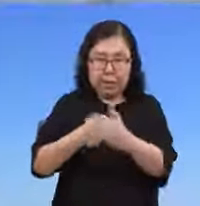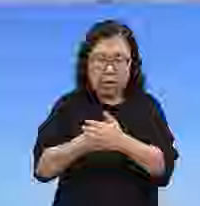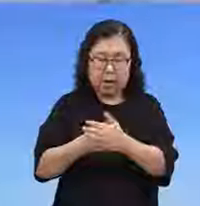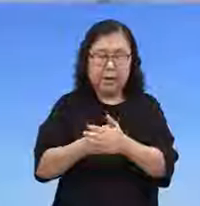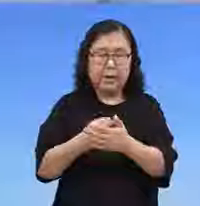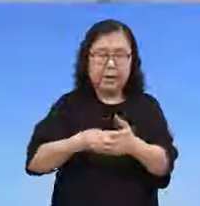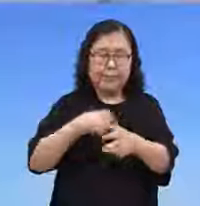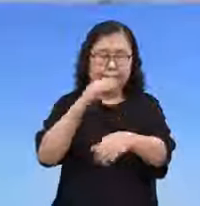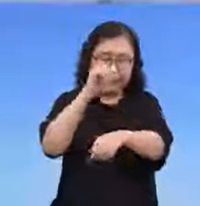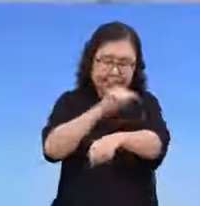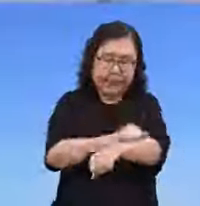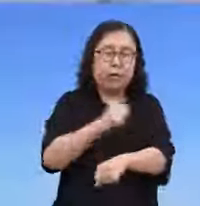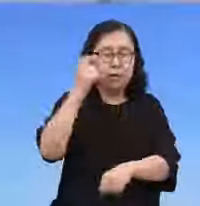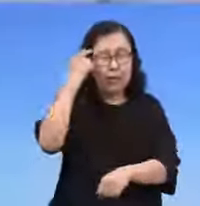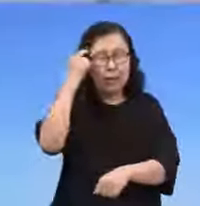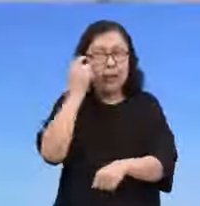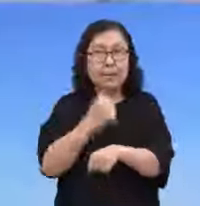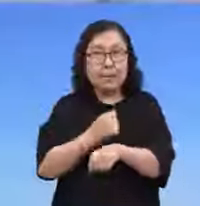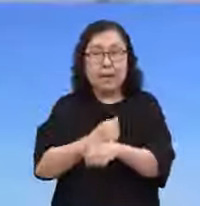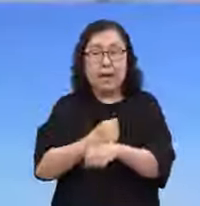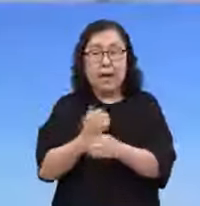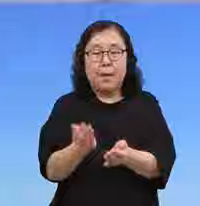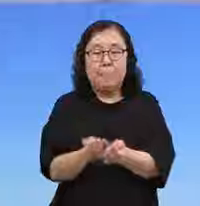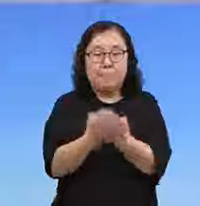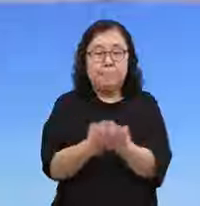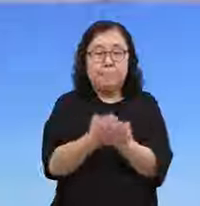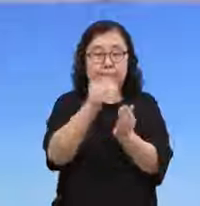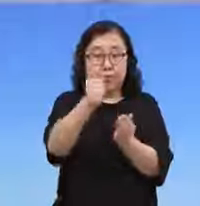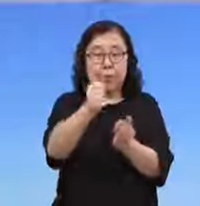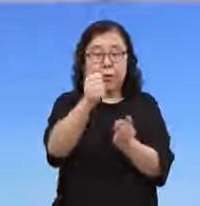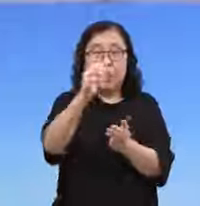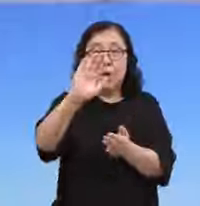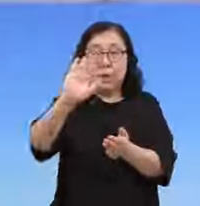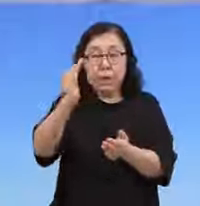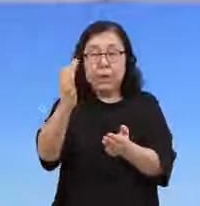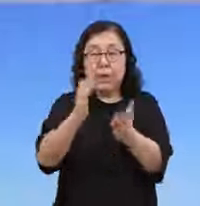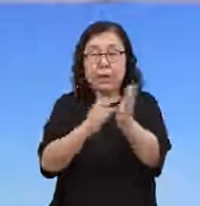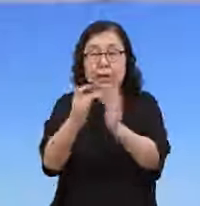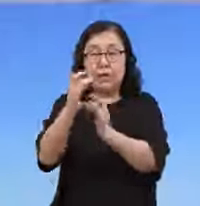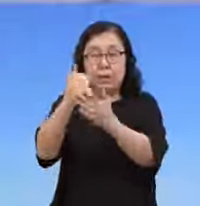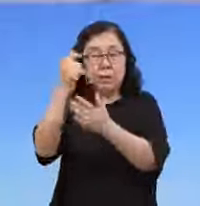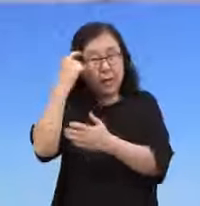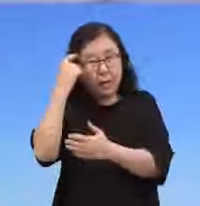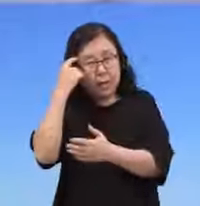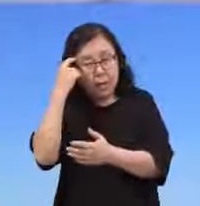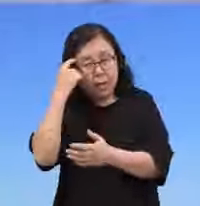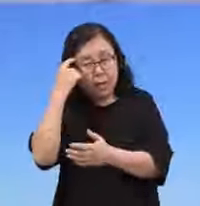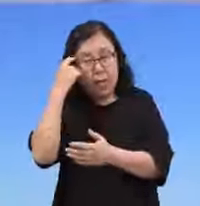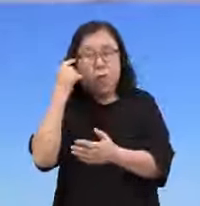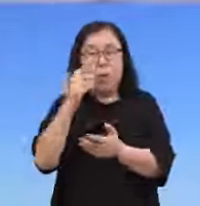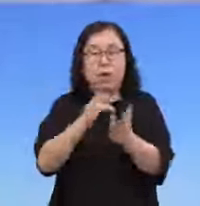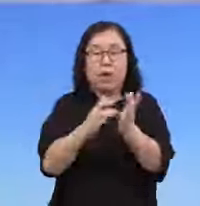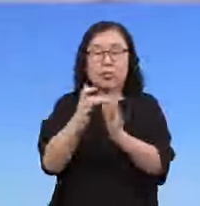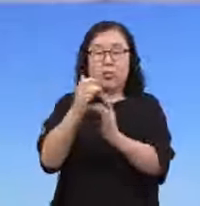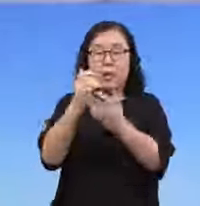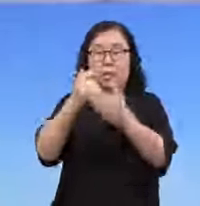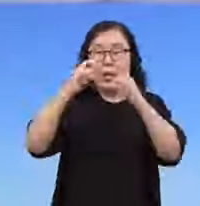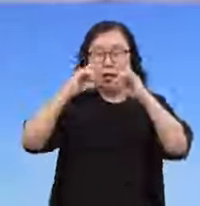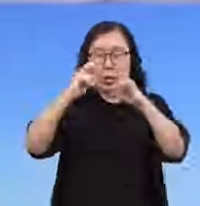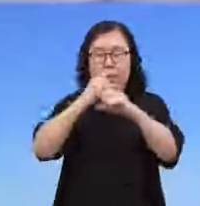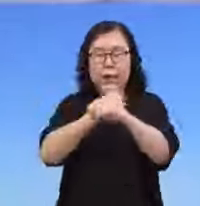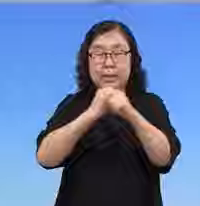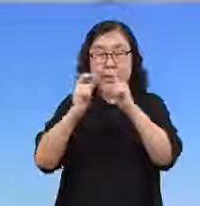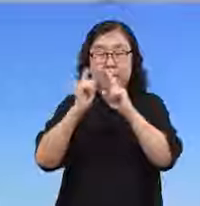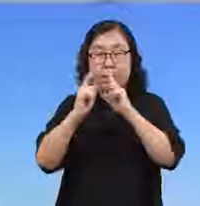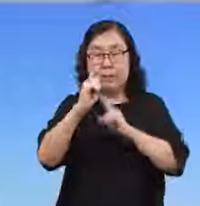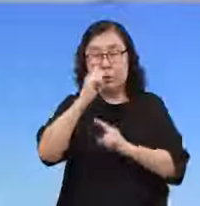이제 함장 되시는 예수님을 의식하고 함장 되시는 그 예수님이 선포하시는 이 말씀을 한 주 동안 묵상을